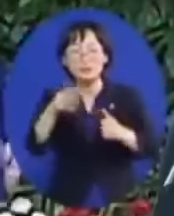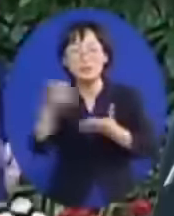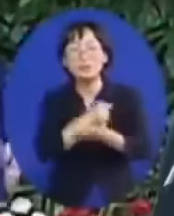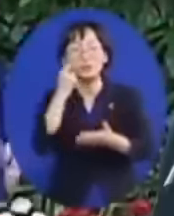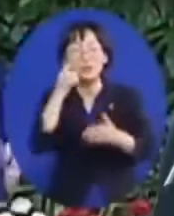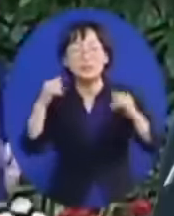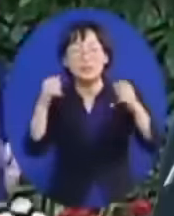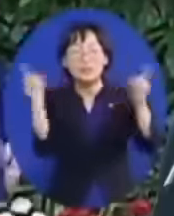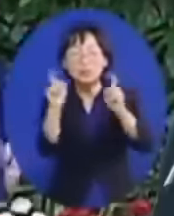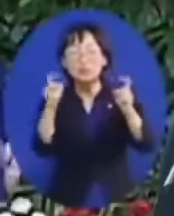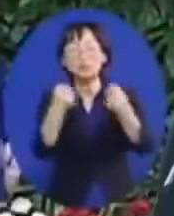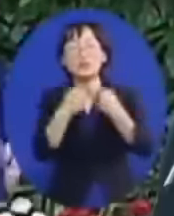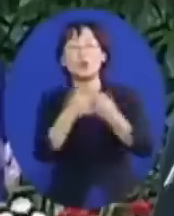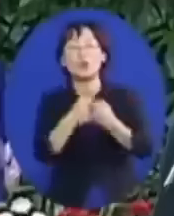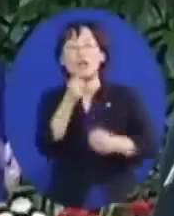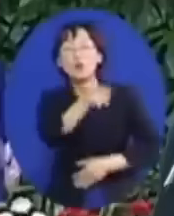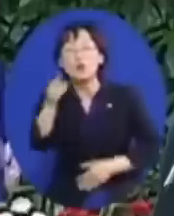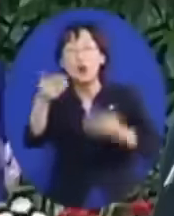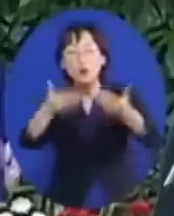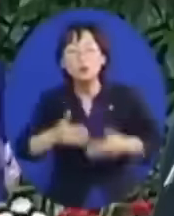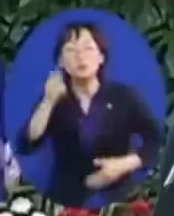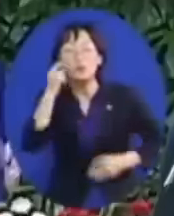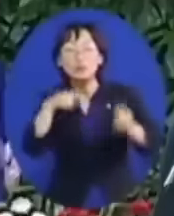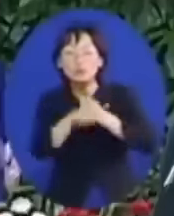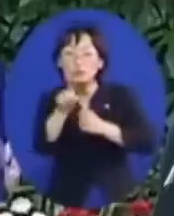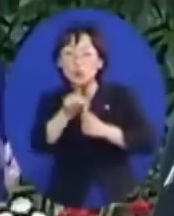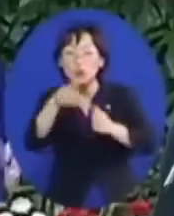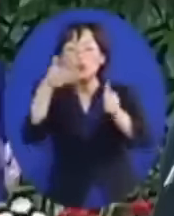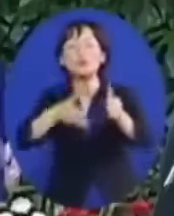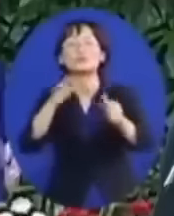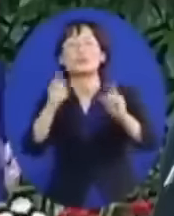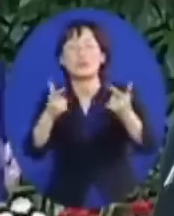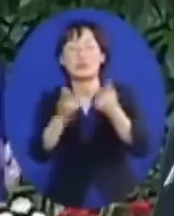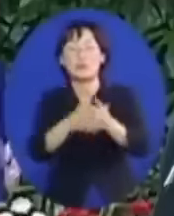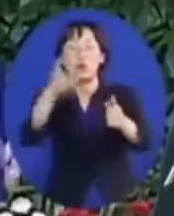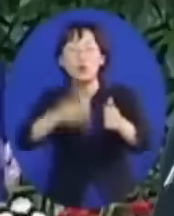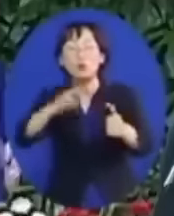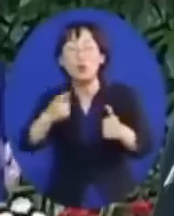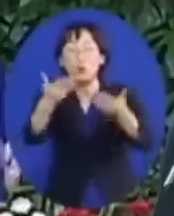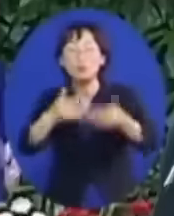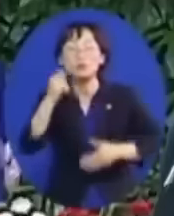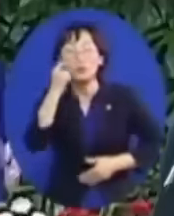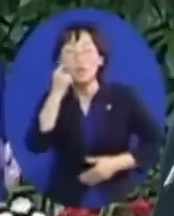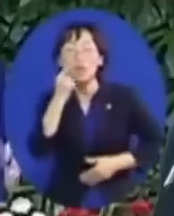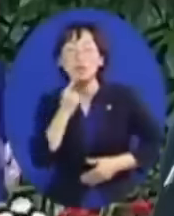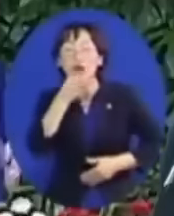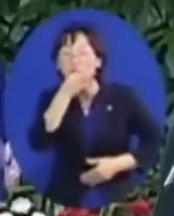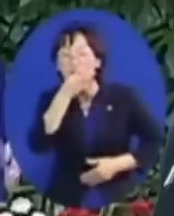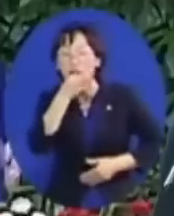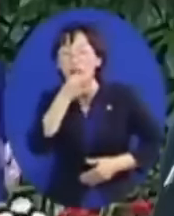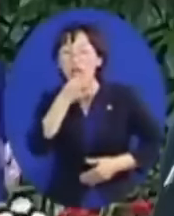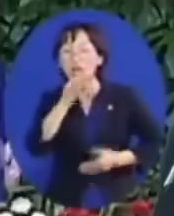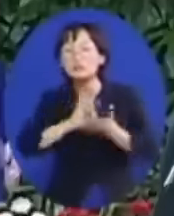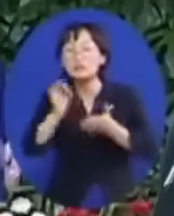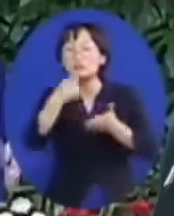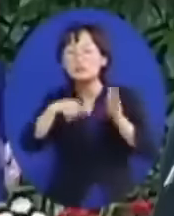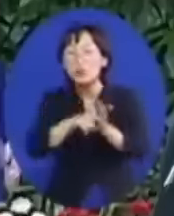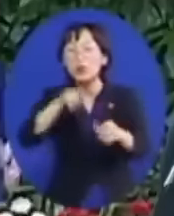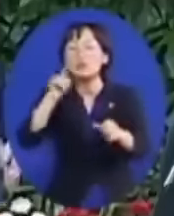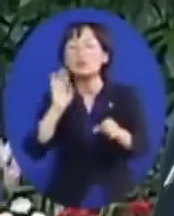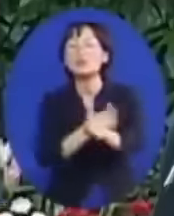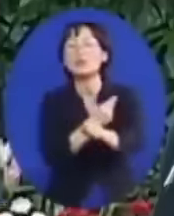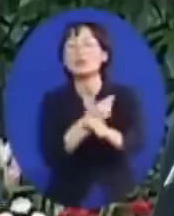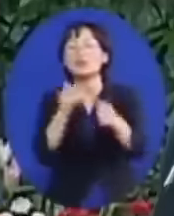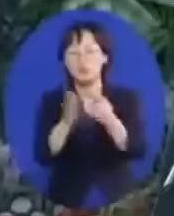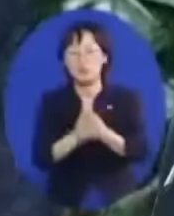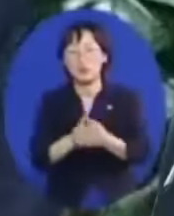다투고 싸우는 도다. 너희가 얻지 못하면 구하지 아니하며 구하여도 받지 못하면 정욕으로 썰리고 잘못 구하여라. 우리가 기도할